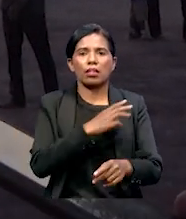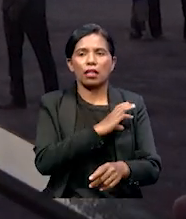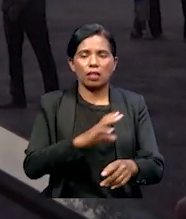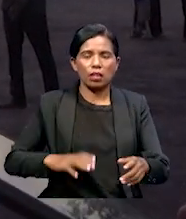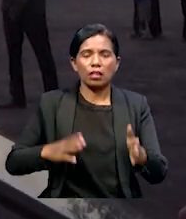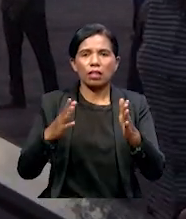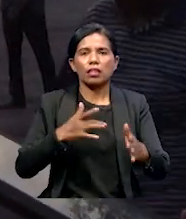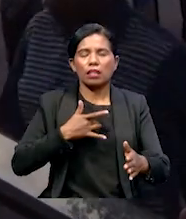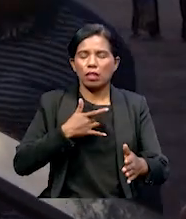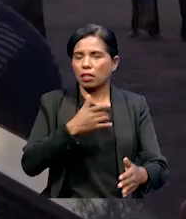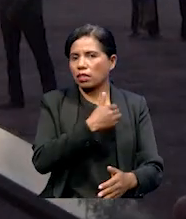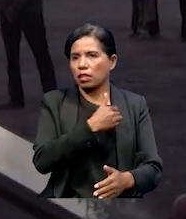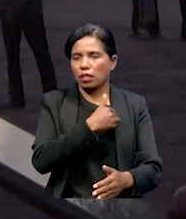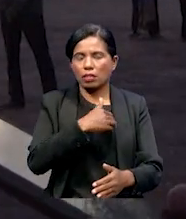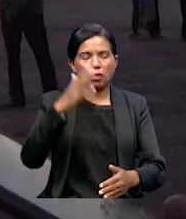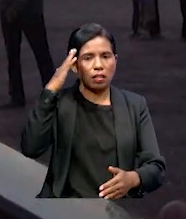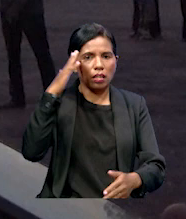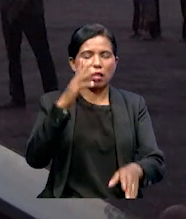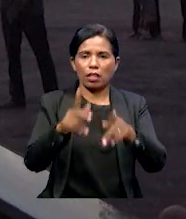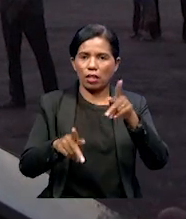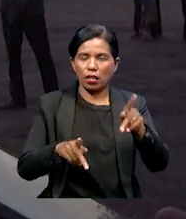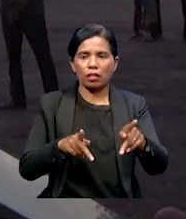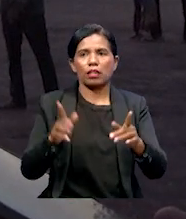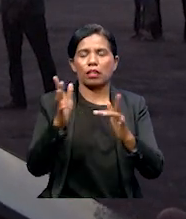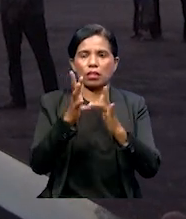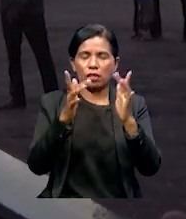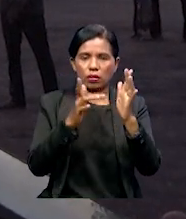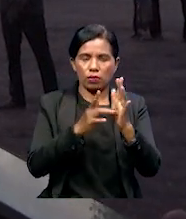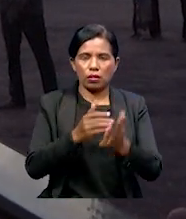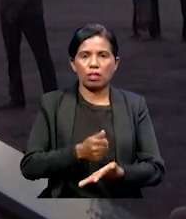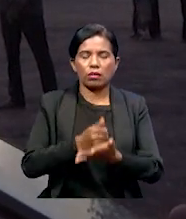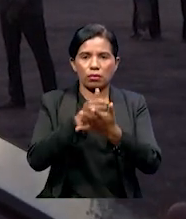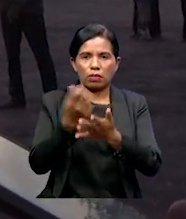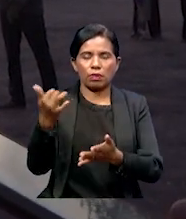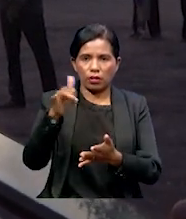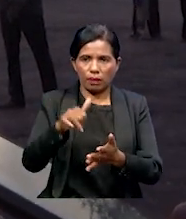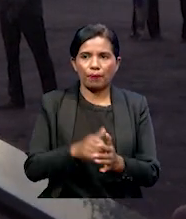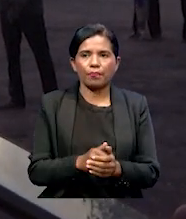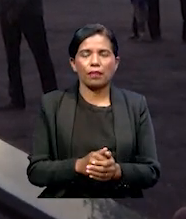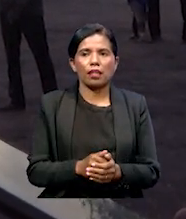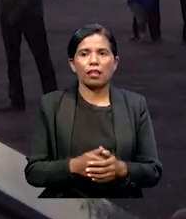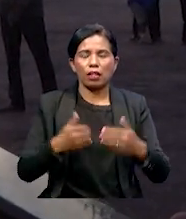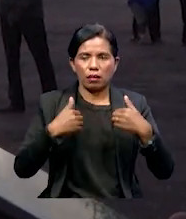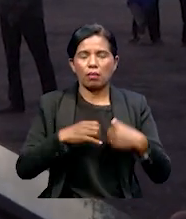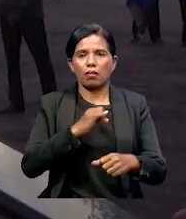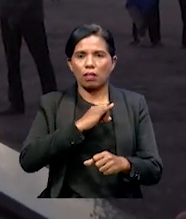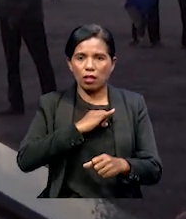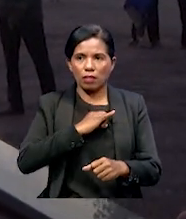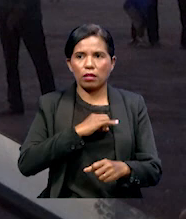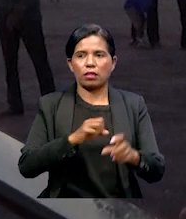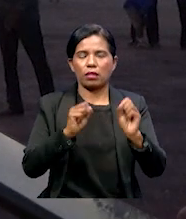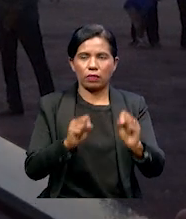ata sir la cidade kunyes ia bibiata nebe tau matan basir nentau ia buat ida ne kabahau meresi